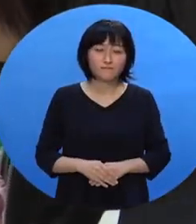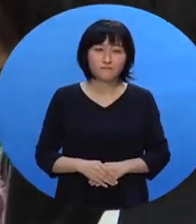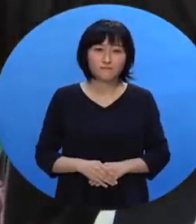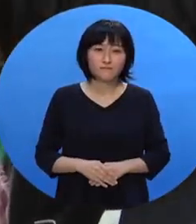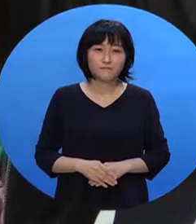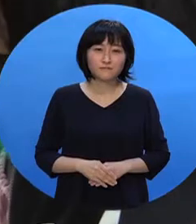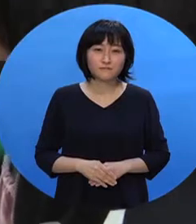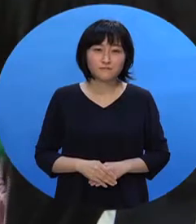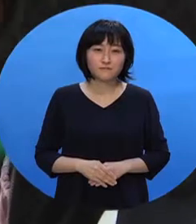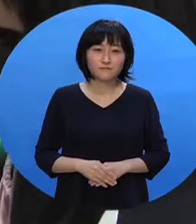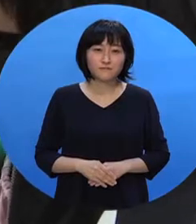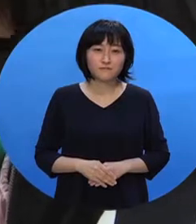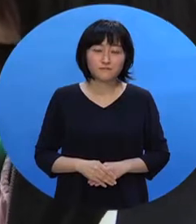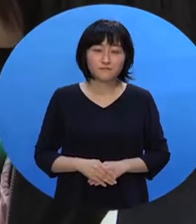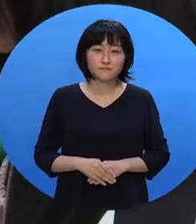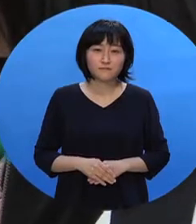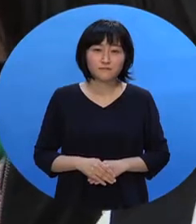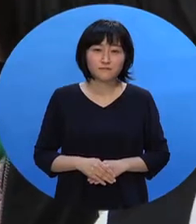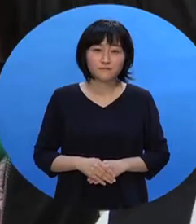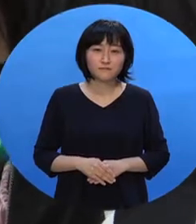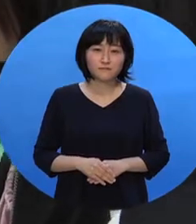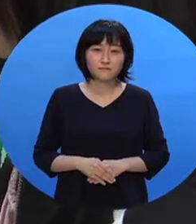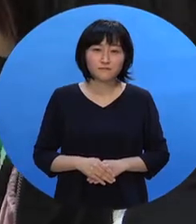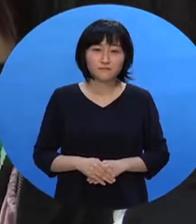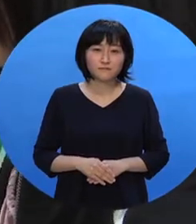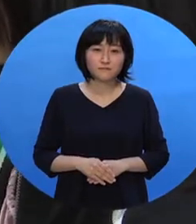レギュラー外される。